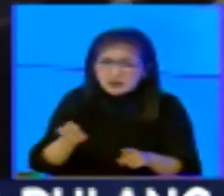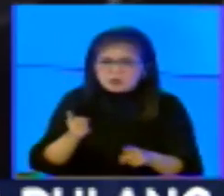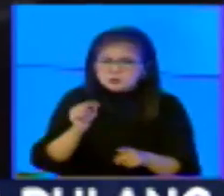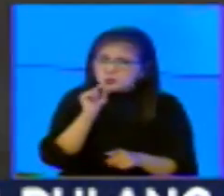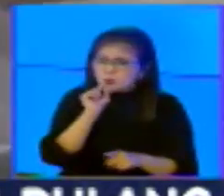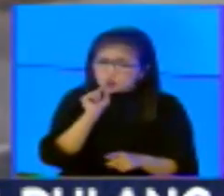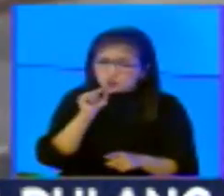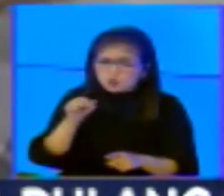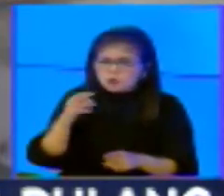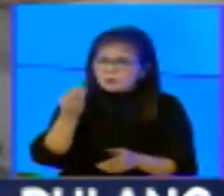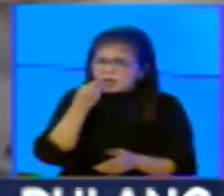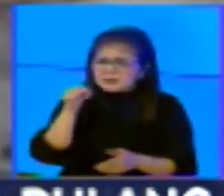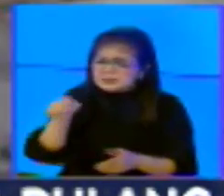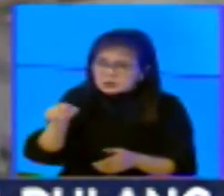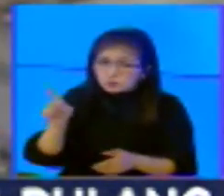pulang.